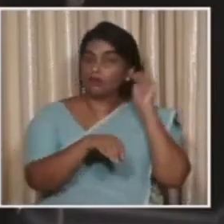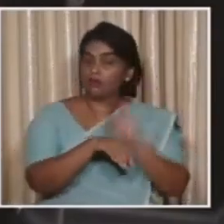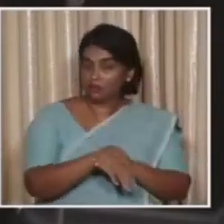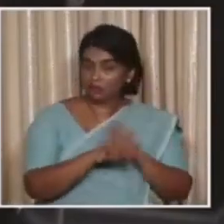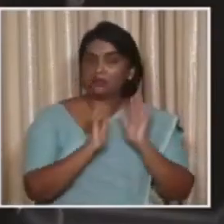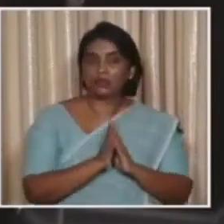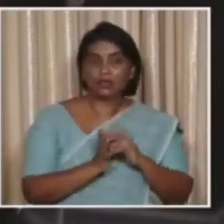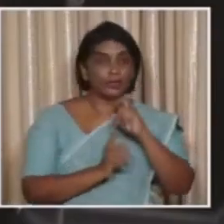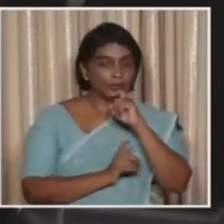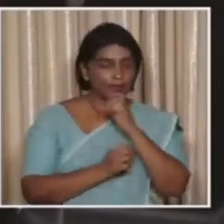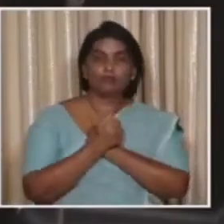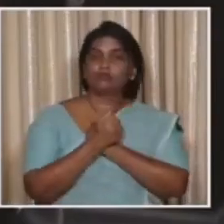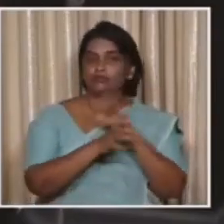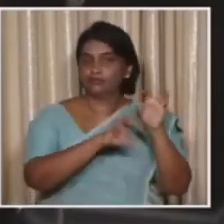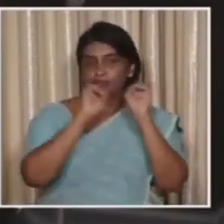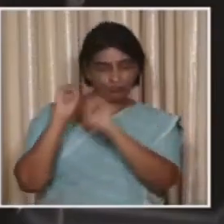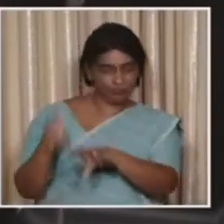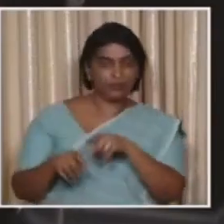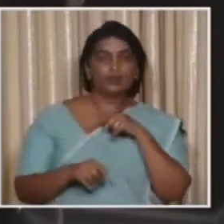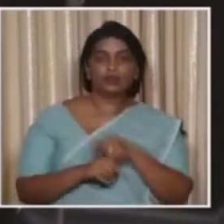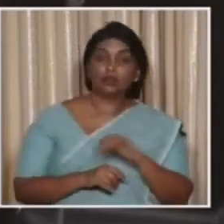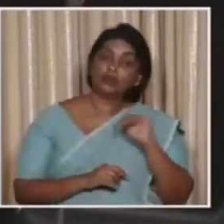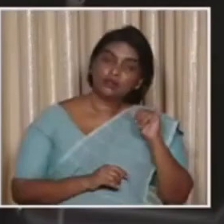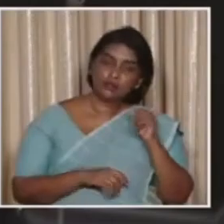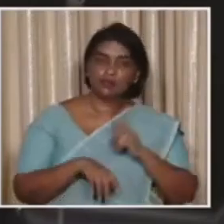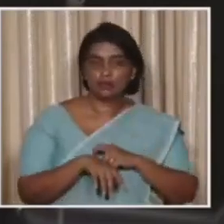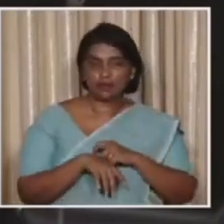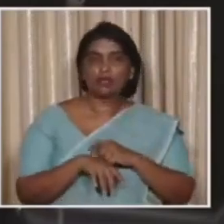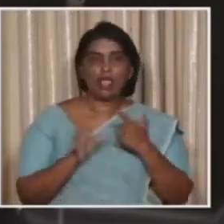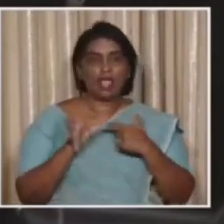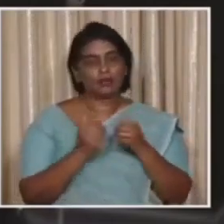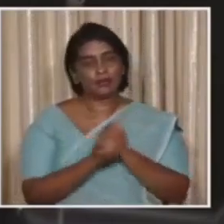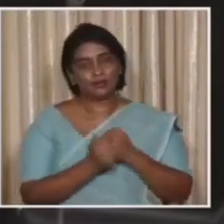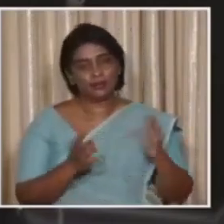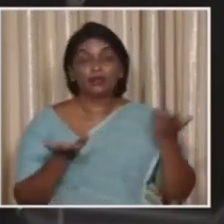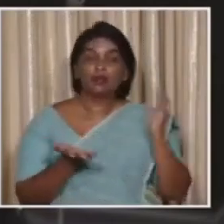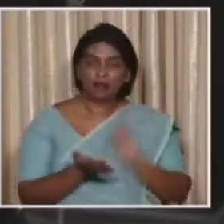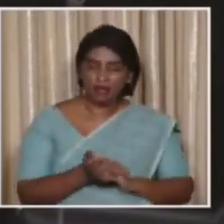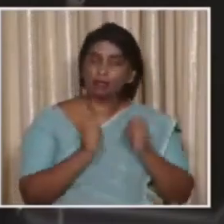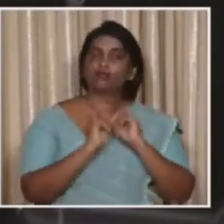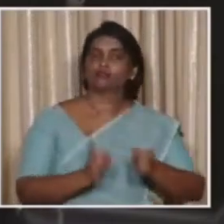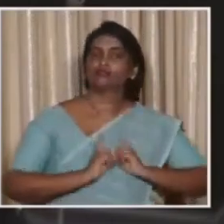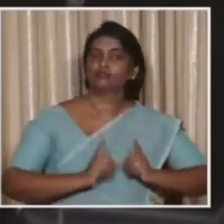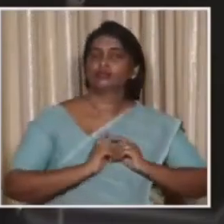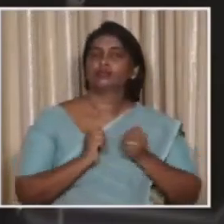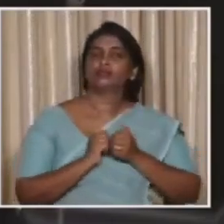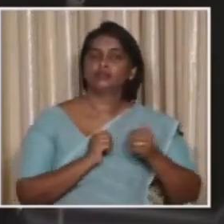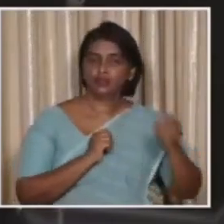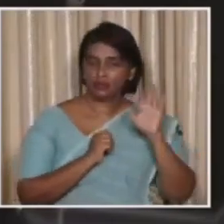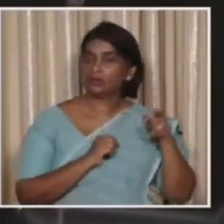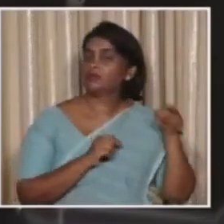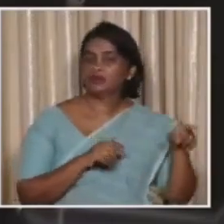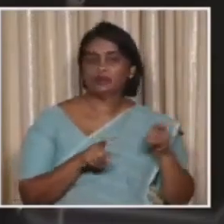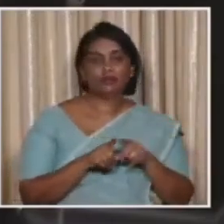සිද්ධ කරනවා අපි අධිකරණයට බාර දෙනවා පොලිසිය හරහා. සමහර වෙලාවට ඒ අයටත් අප හම්බ වෙනවා. නැවතත් ඒ රස්සාවම ඒ විදිහටම කරගෙන යනවා. ඒ